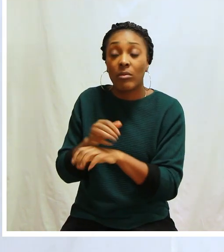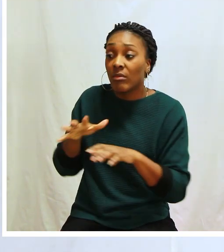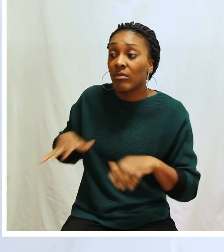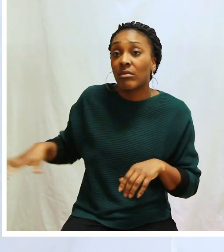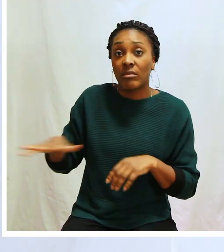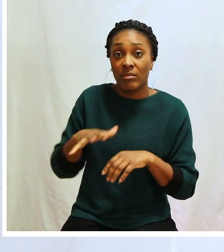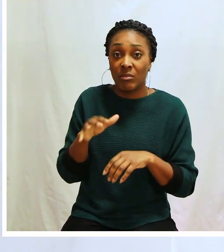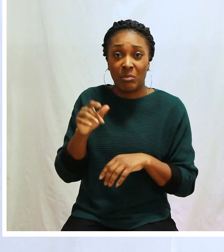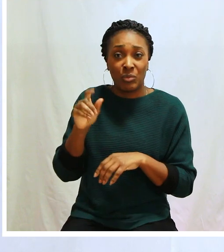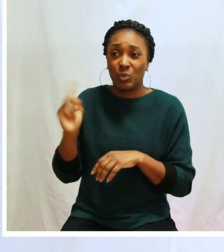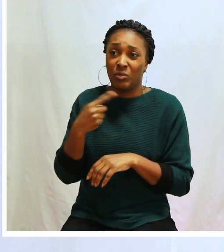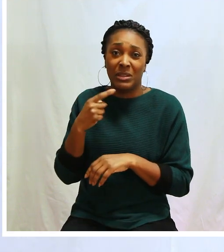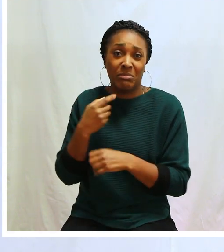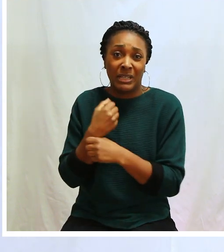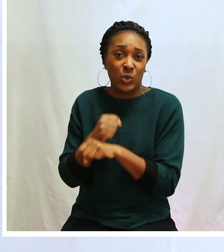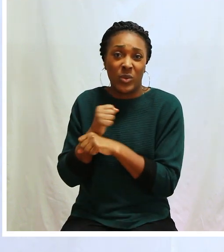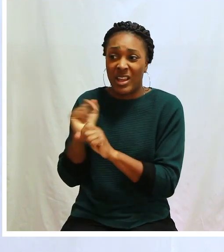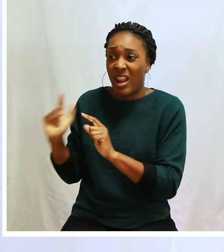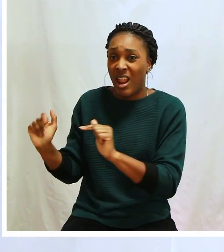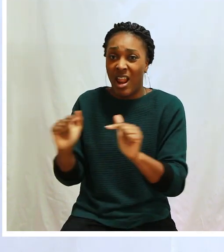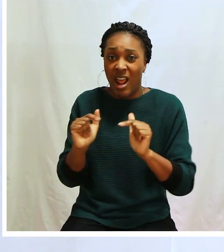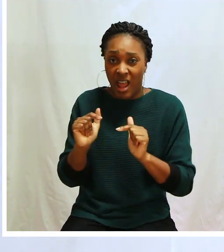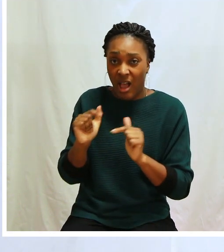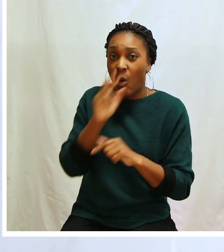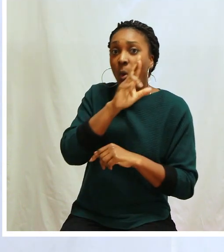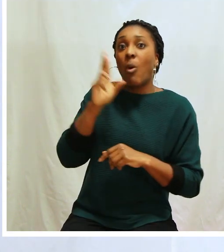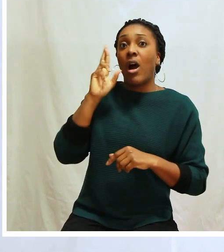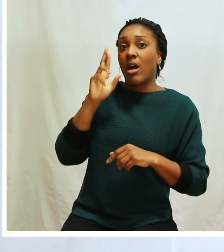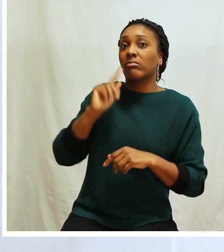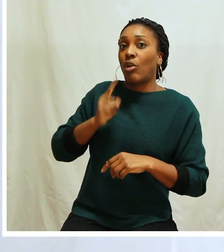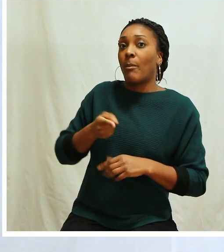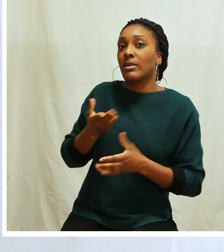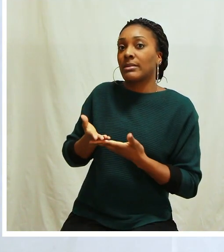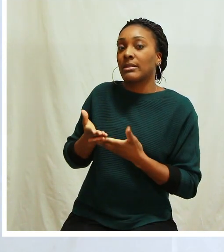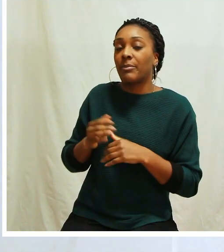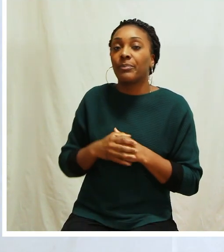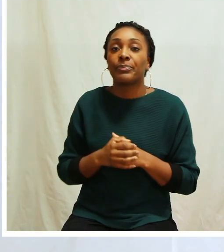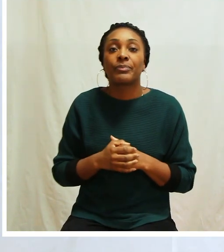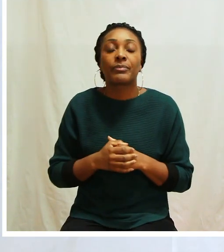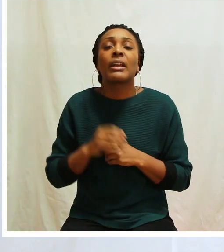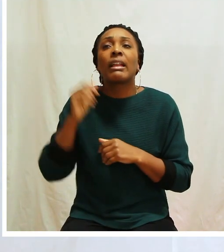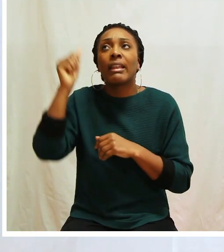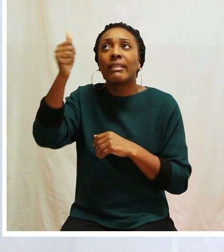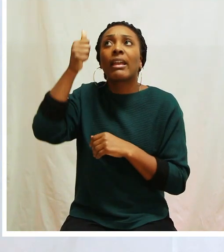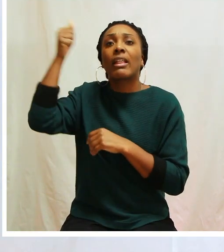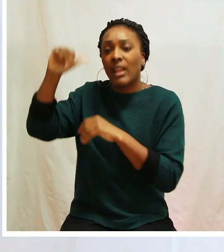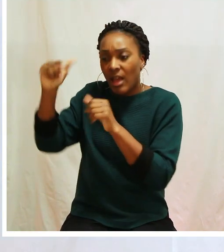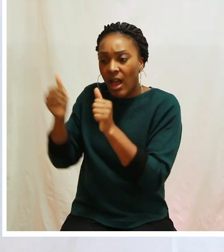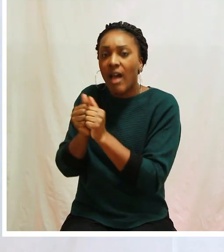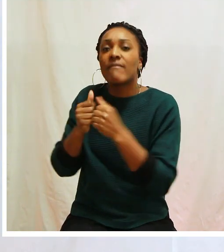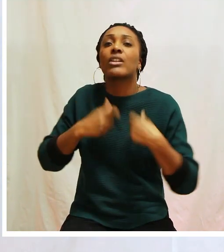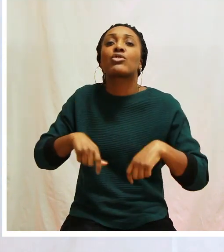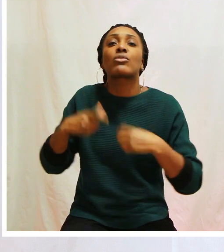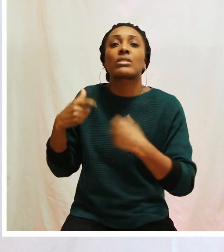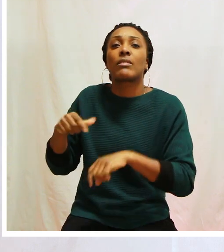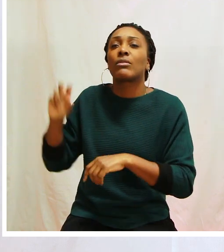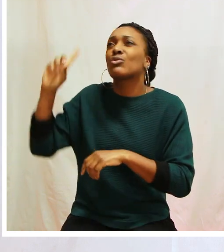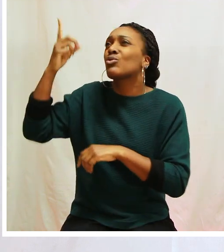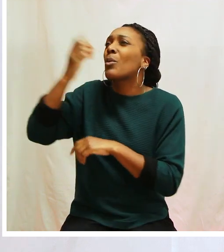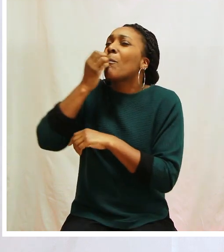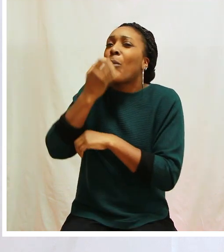roi étaient enfermés. Il fut là en prison. L'Éternel fut avec Joseph et il étendit sur lui sa